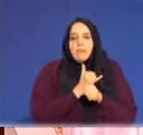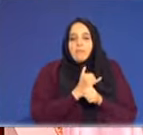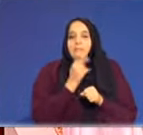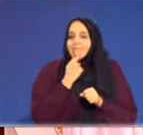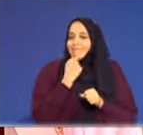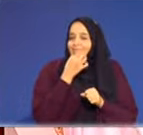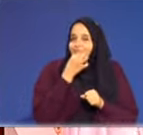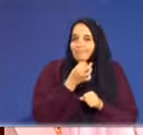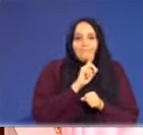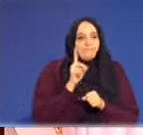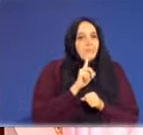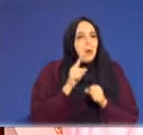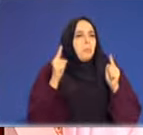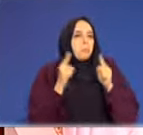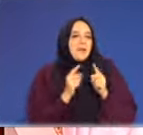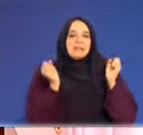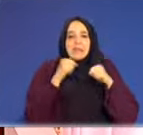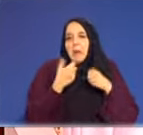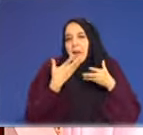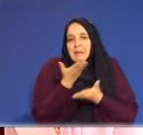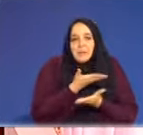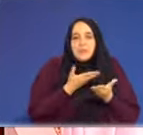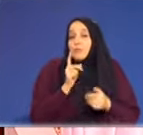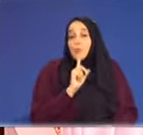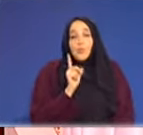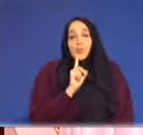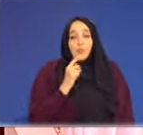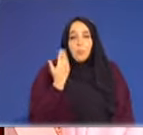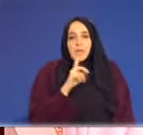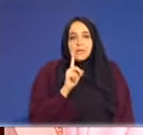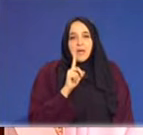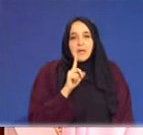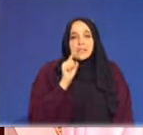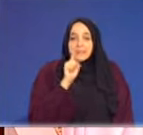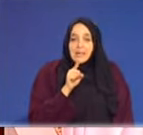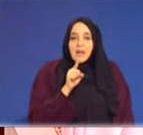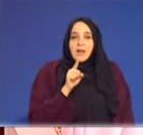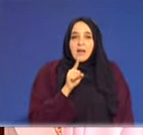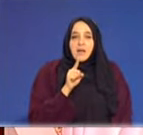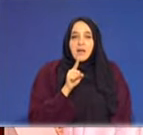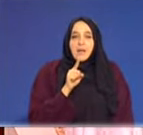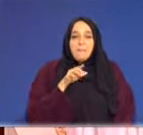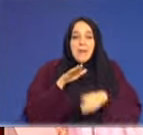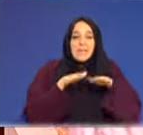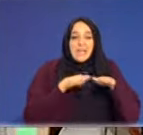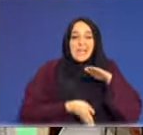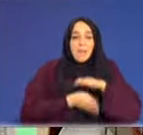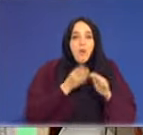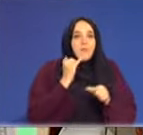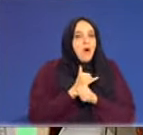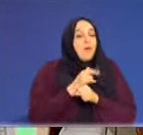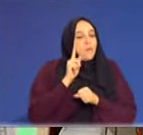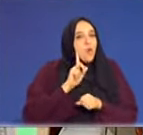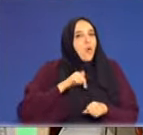الربا ما نقولوش المهم يتصالحوا لهم يتفاهموا، هذه الصورة المشرفة، ولكن الطريقة ليست